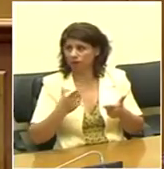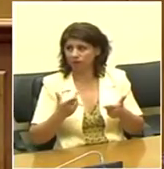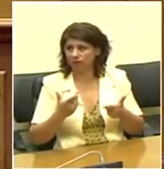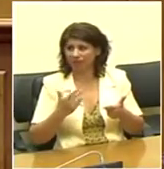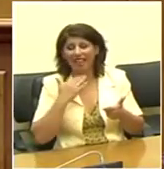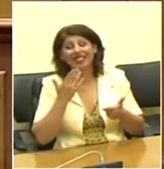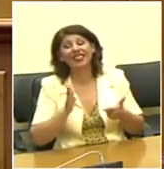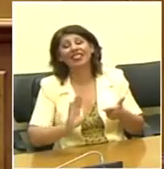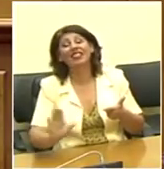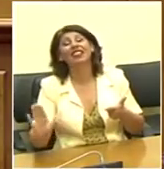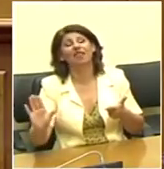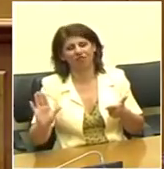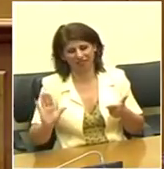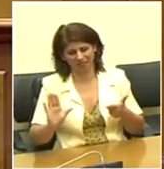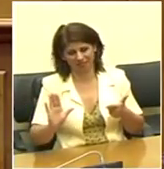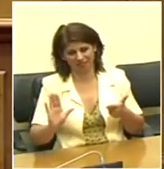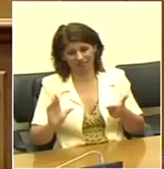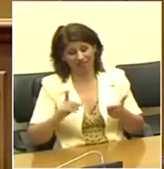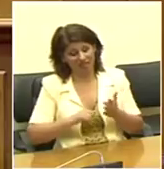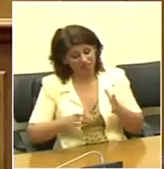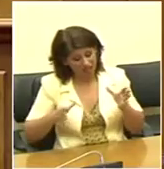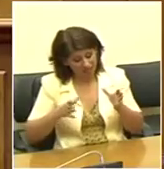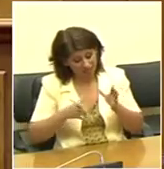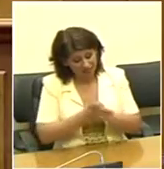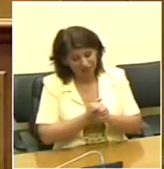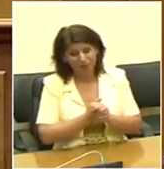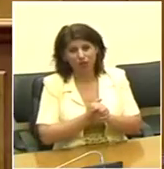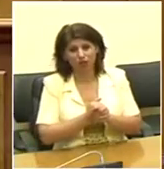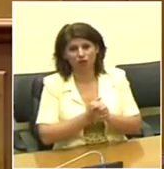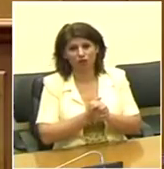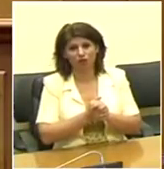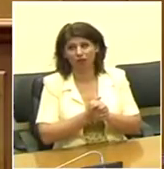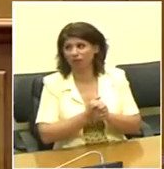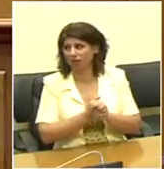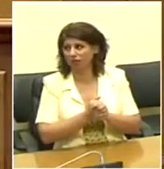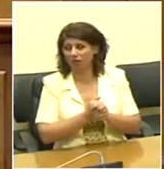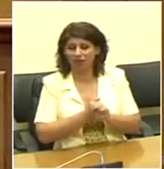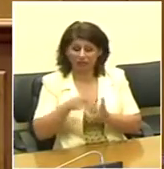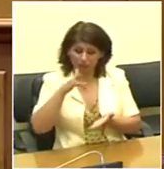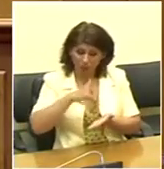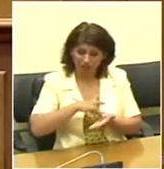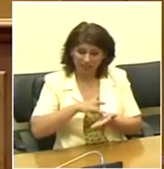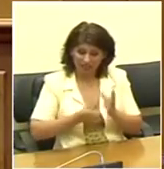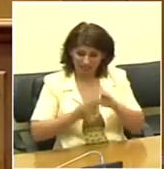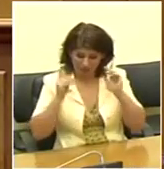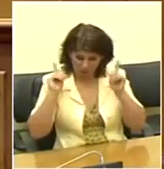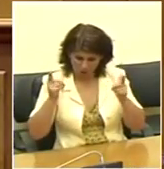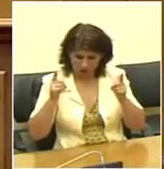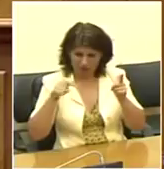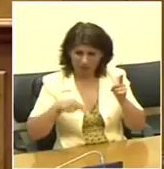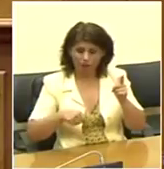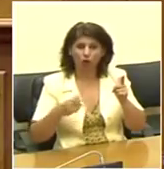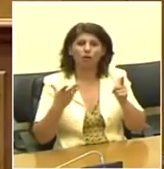βγαίνει. Δεν βγαίνει. Θα συσπυρώσετε το πυρήνα της Νέας Δημοκρατίας και αυτό είναι ένα